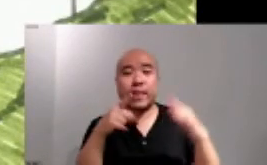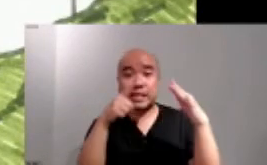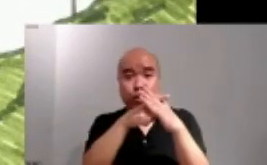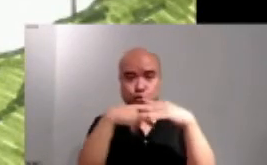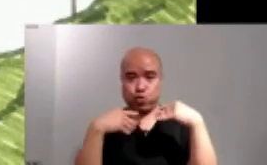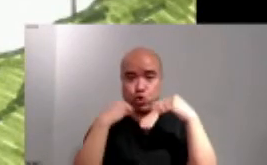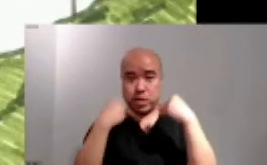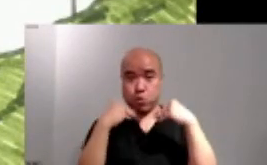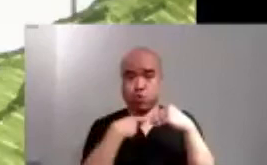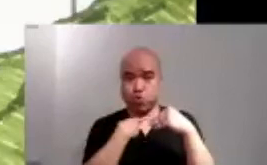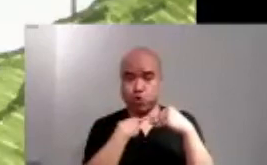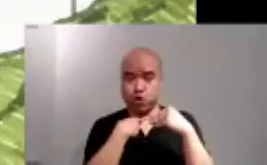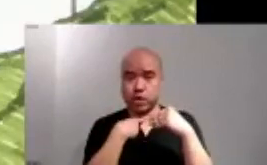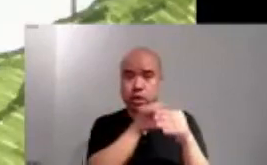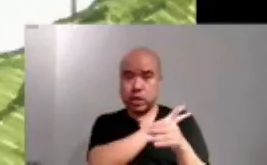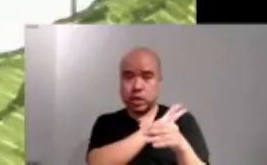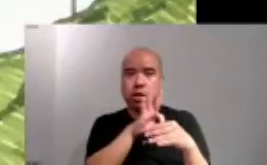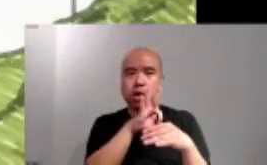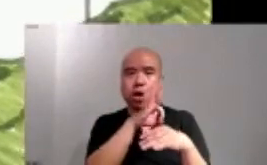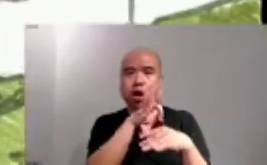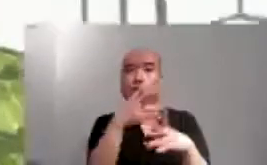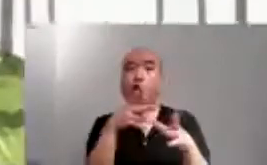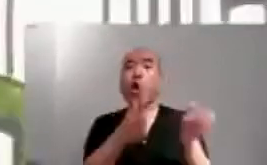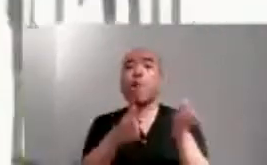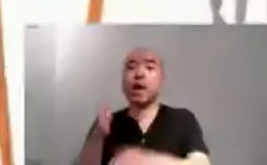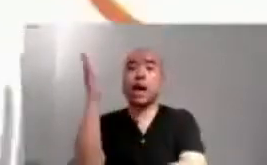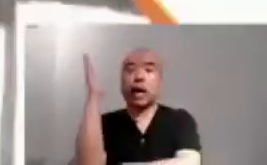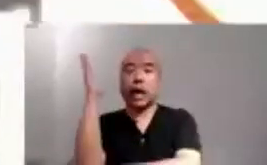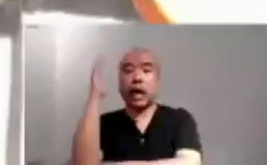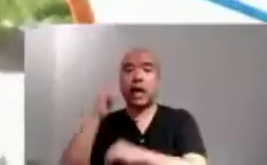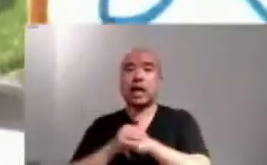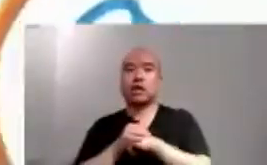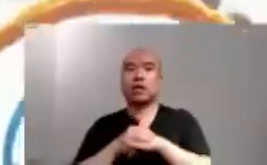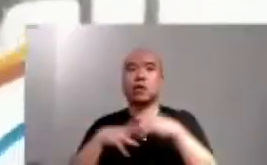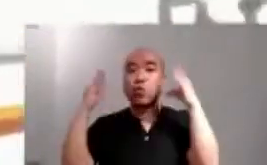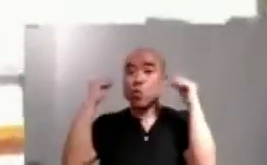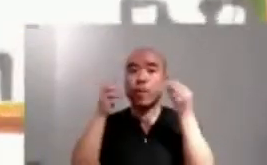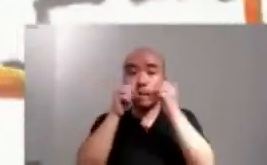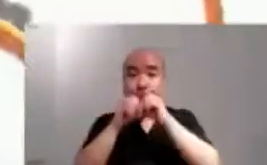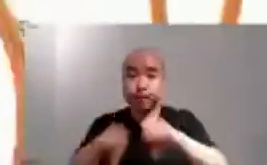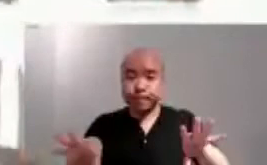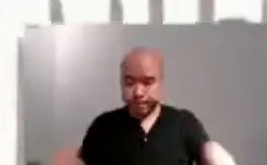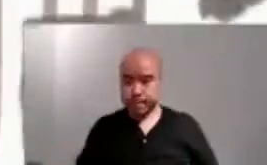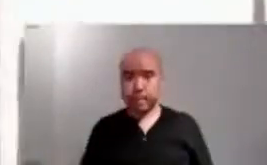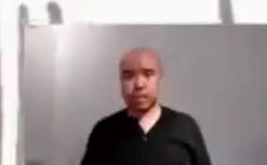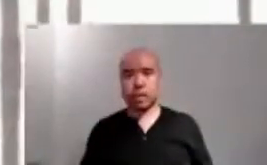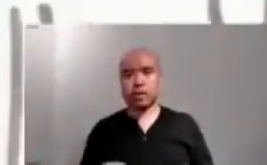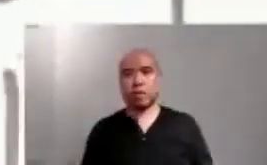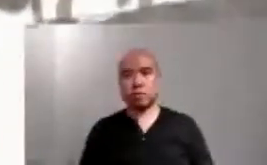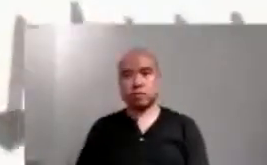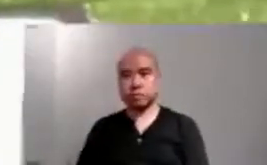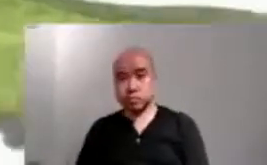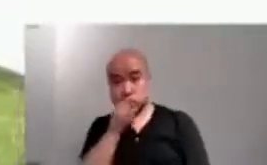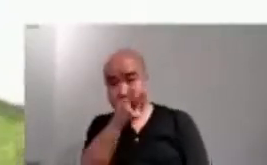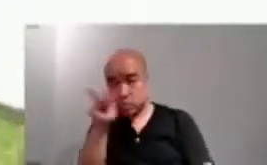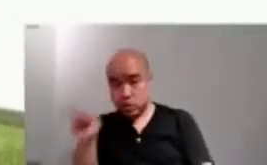构，亦都会发放不同工作坊和兴趣班的消息。只要在 App 度揿入去，就可以在地图上见到不